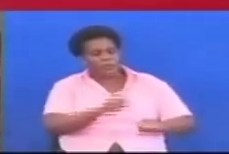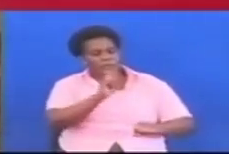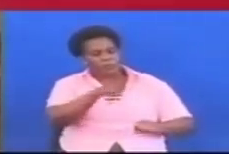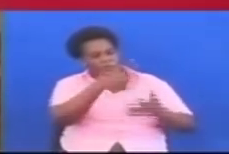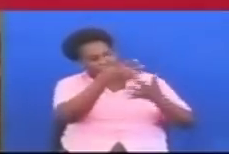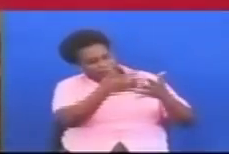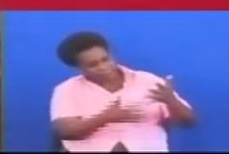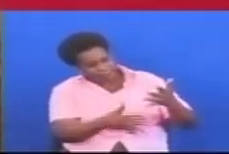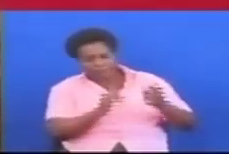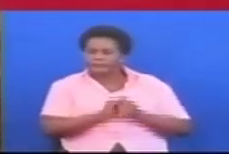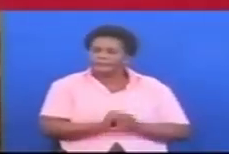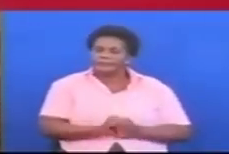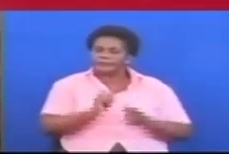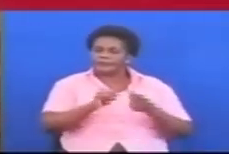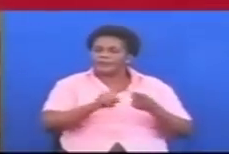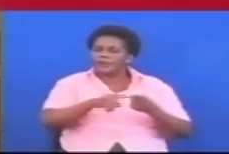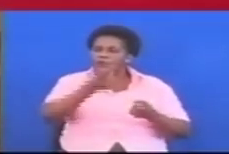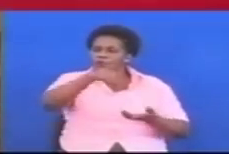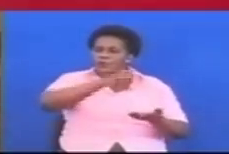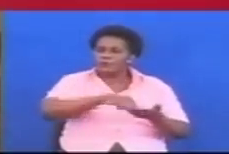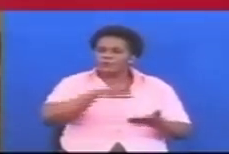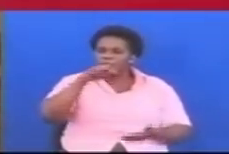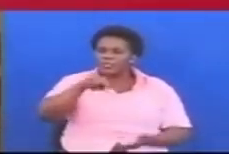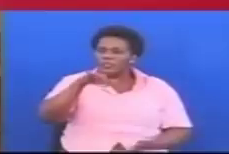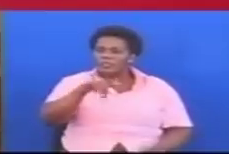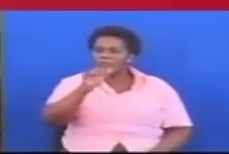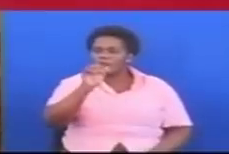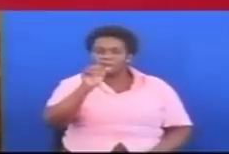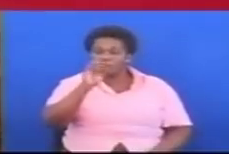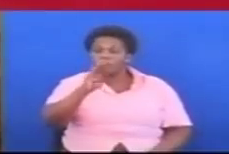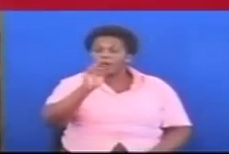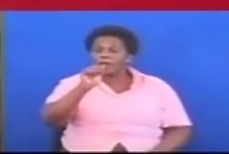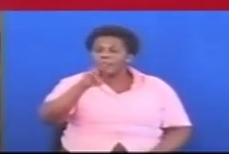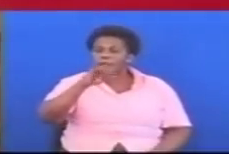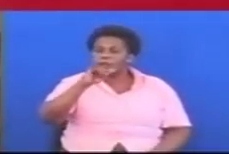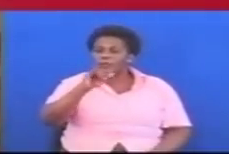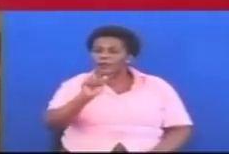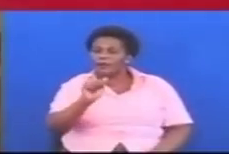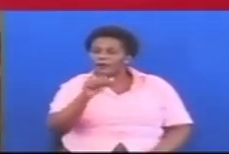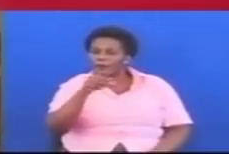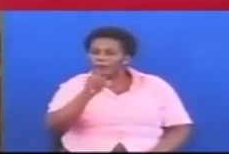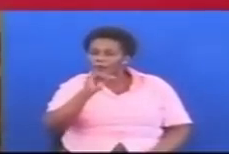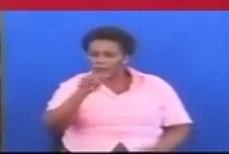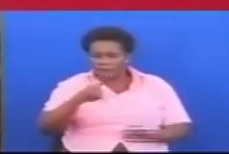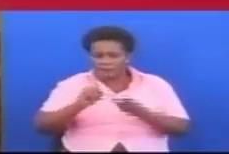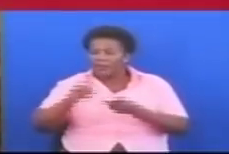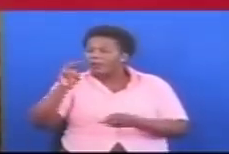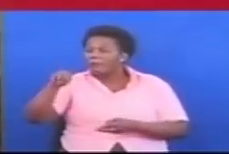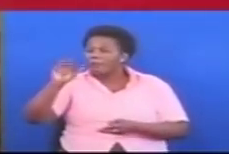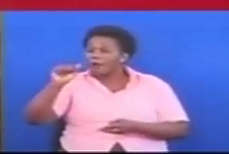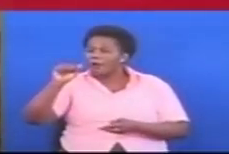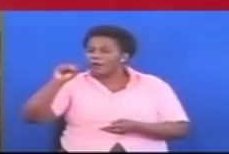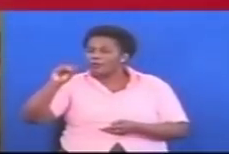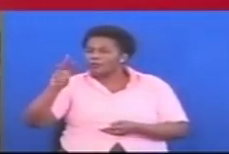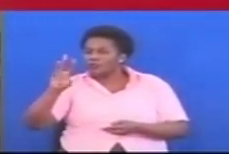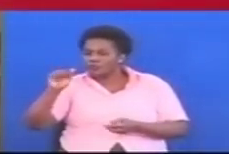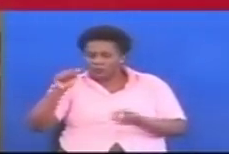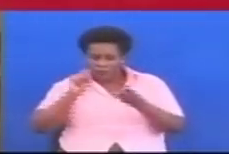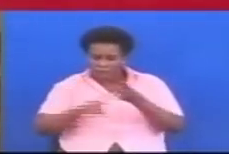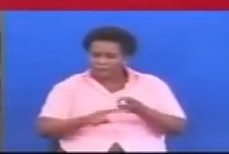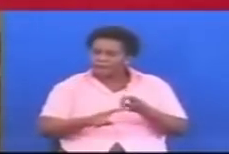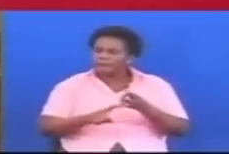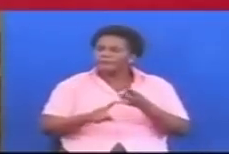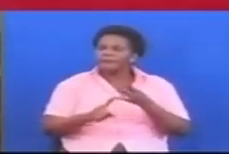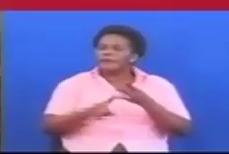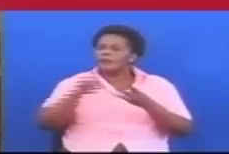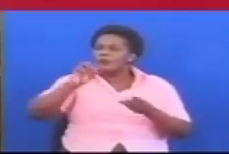maji katika miji ya Nyanshimo, Bariadi, Langanga Mbili, Maswa, Mwanhuzi, mradi wa